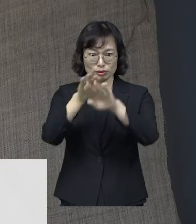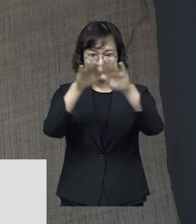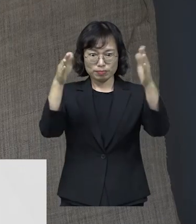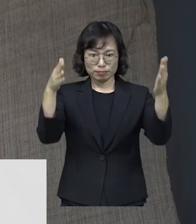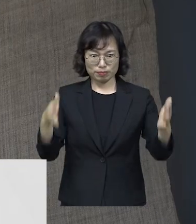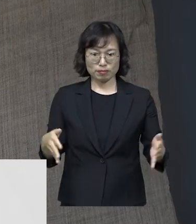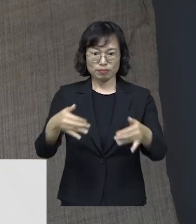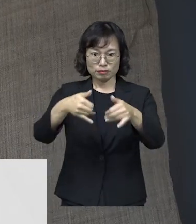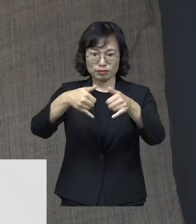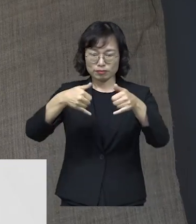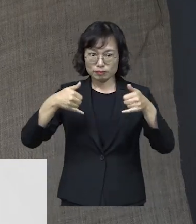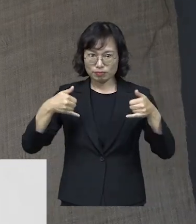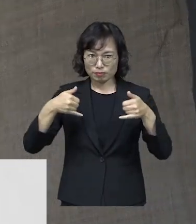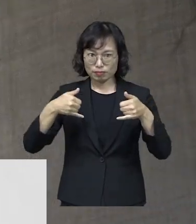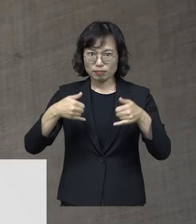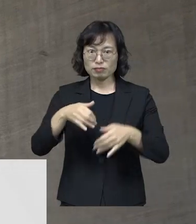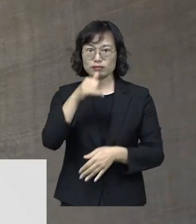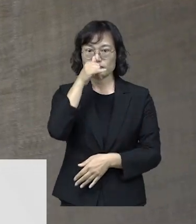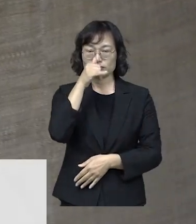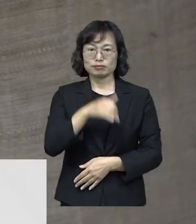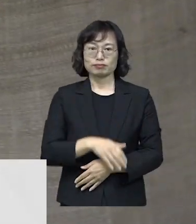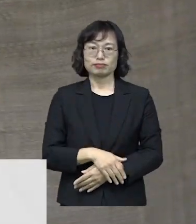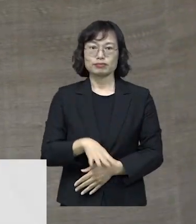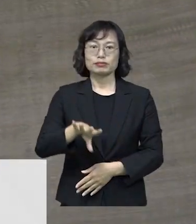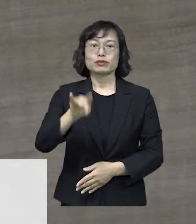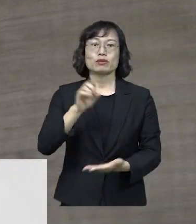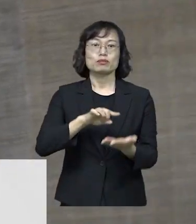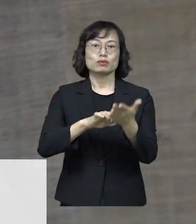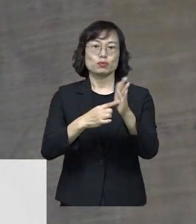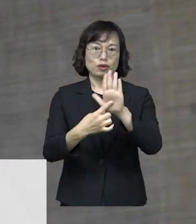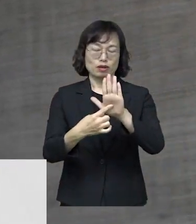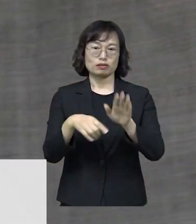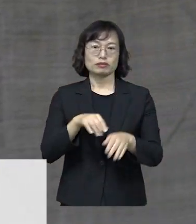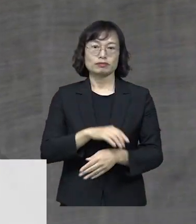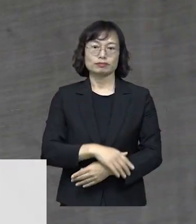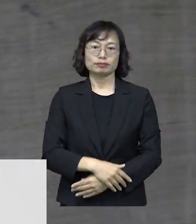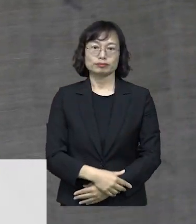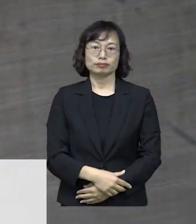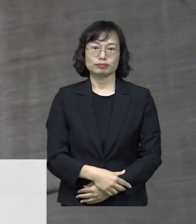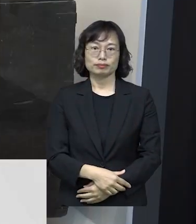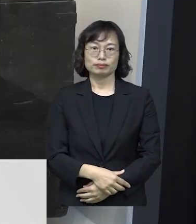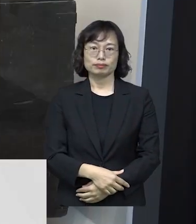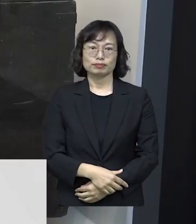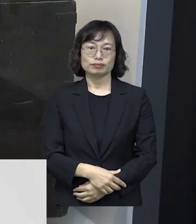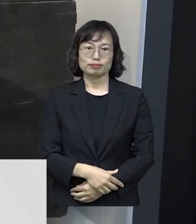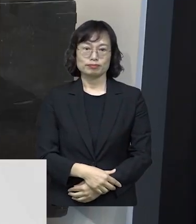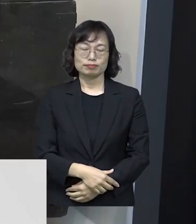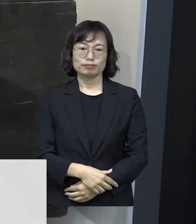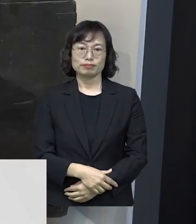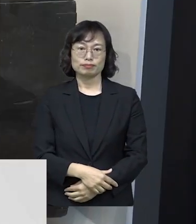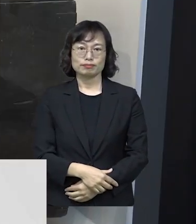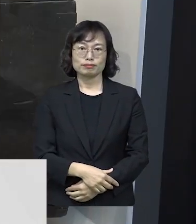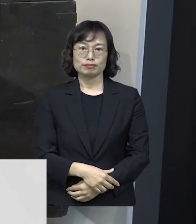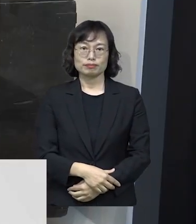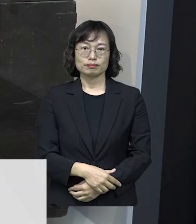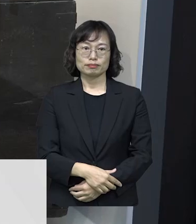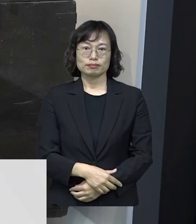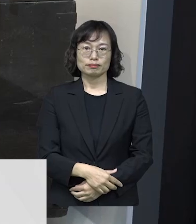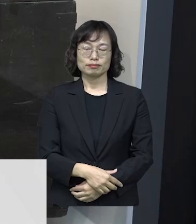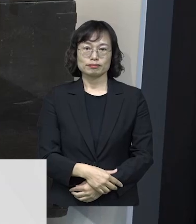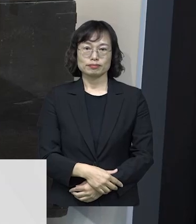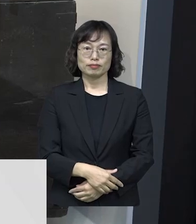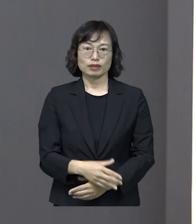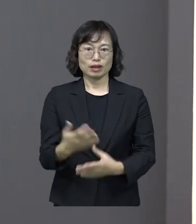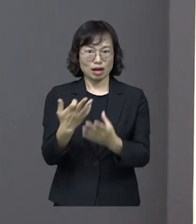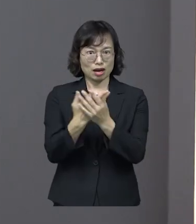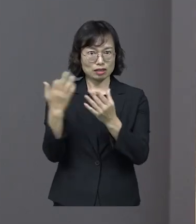적힌 차일과 그 차일이 보관되어 있던 대형 괴가 이번 전시에서 최초로 공개되는